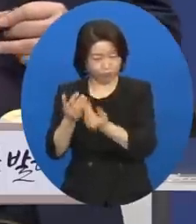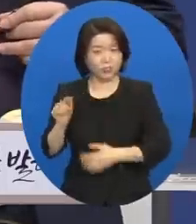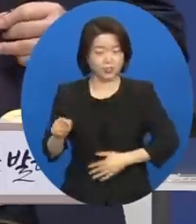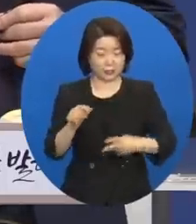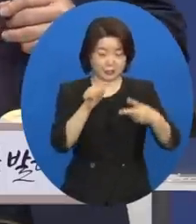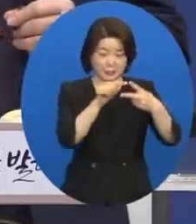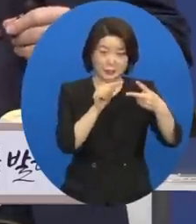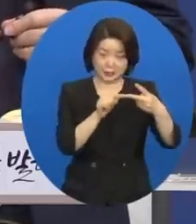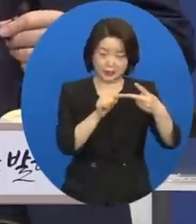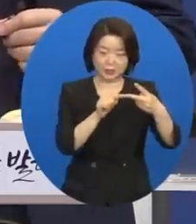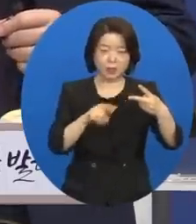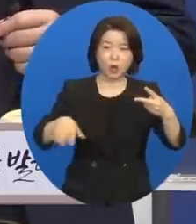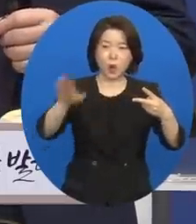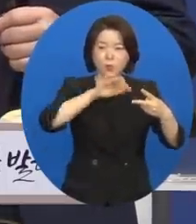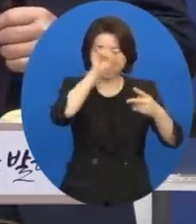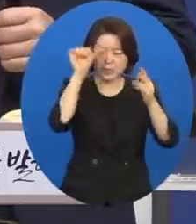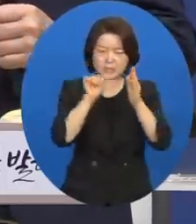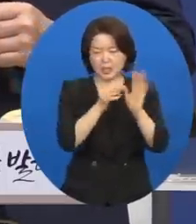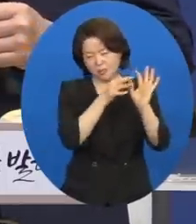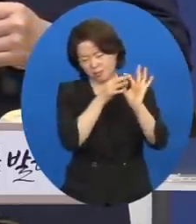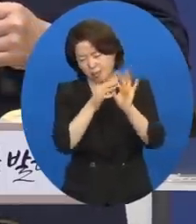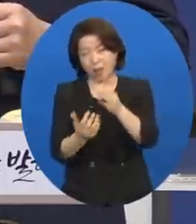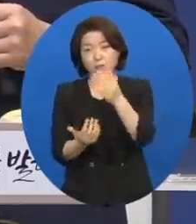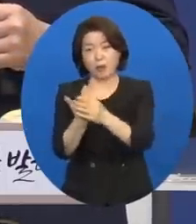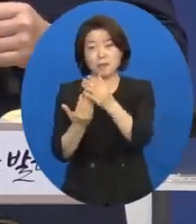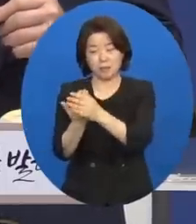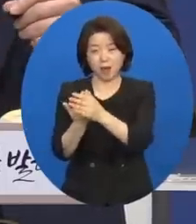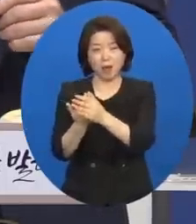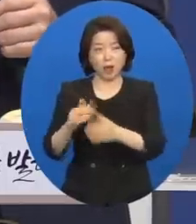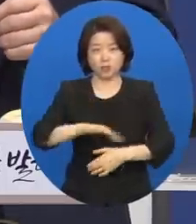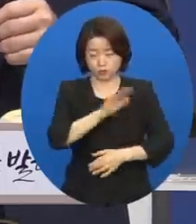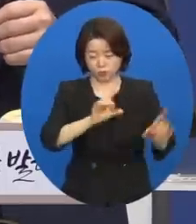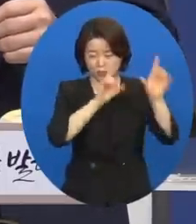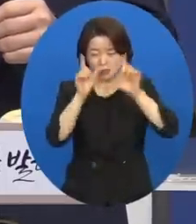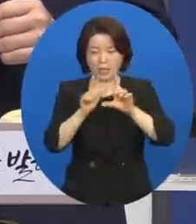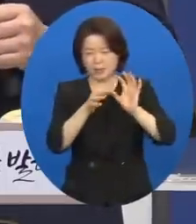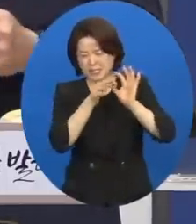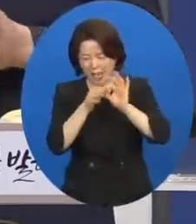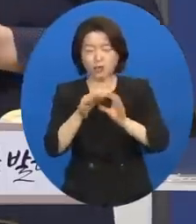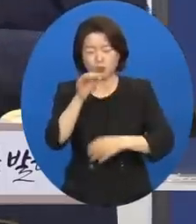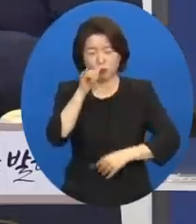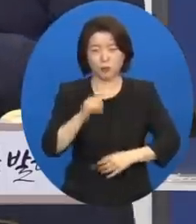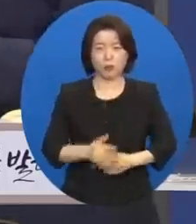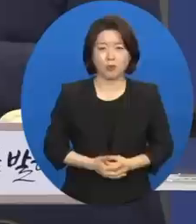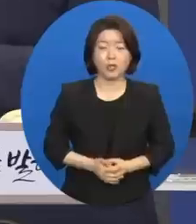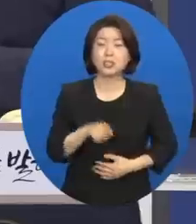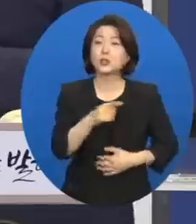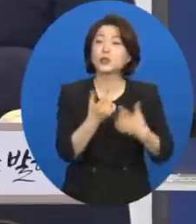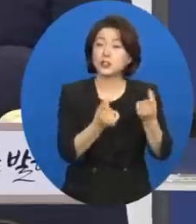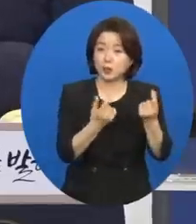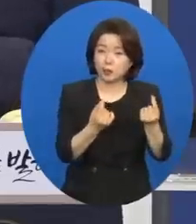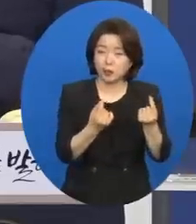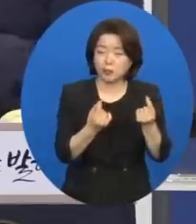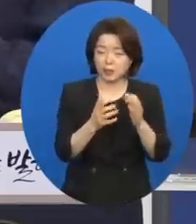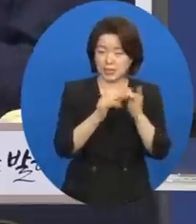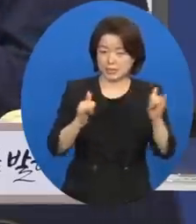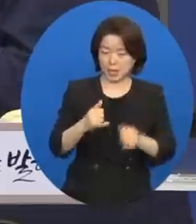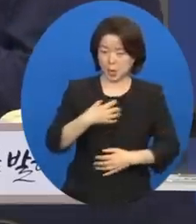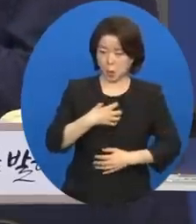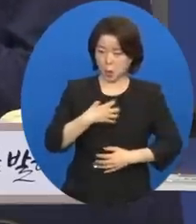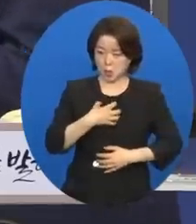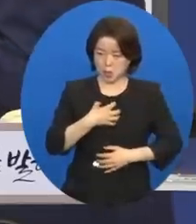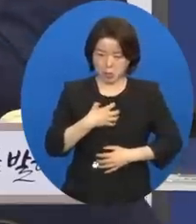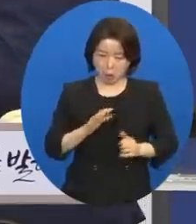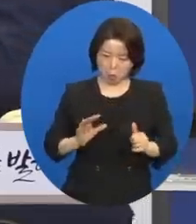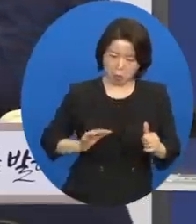우리의 인생에 떠나지 않은 일생에 우리의 삶에 늘 달라붙어 있는 것처럼 그런 우리의 인간을 위기로 몰아가는